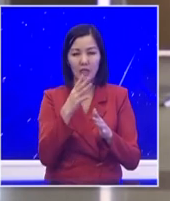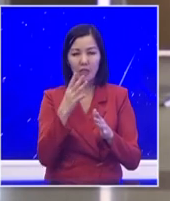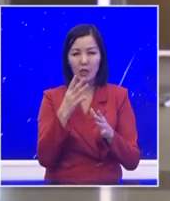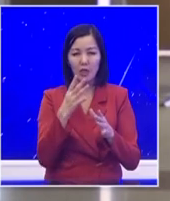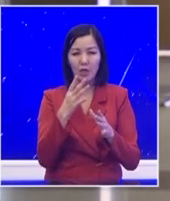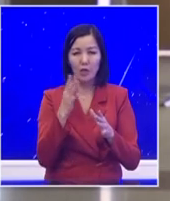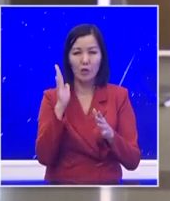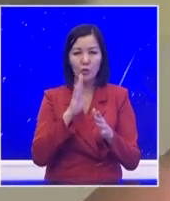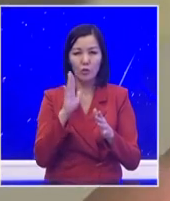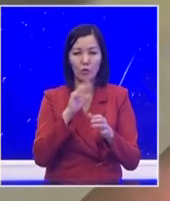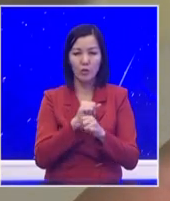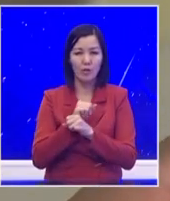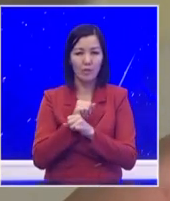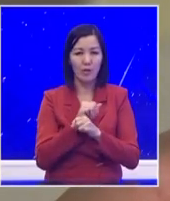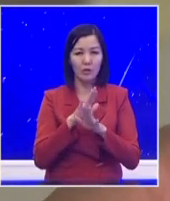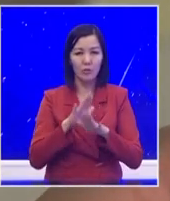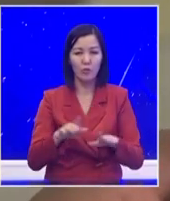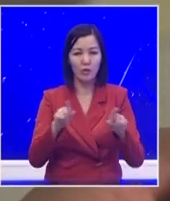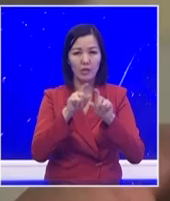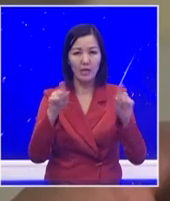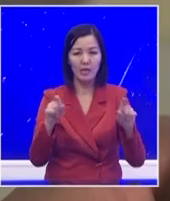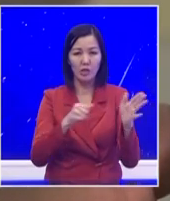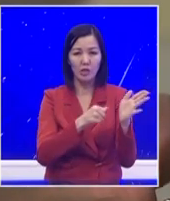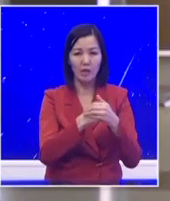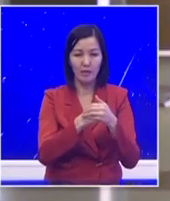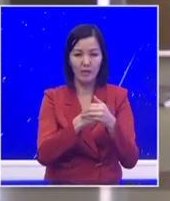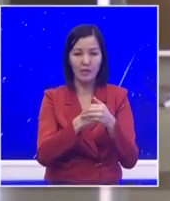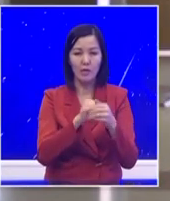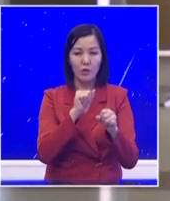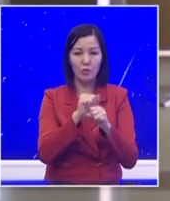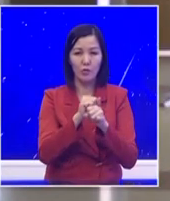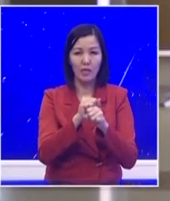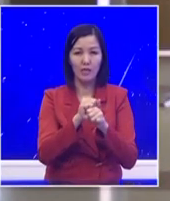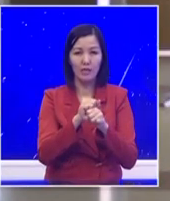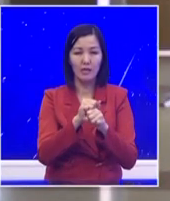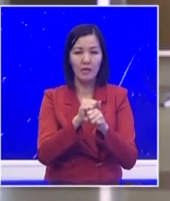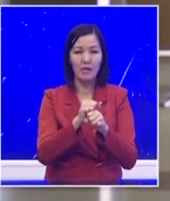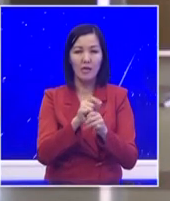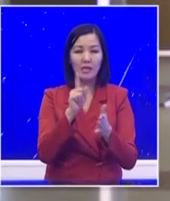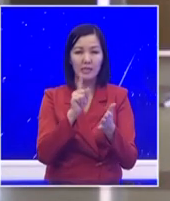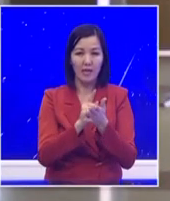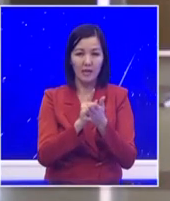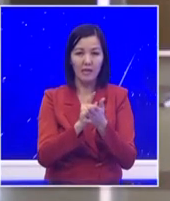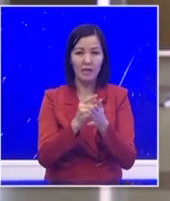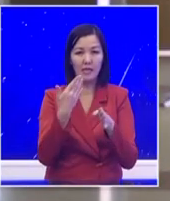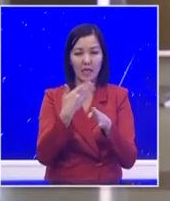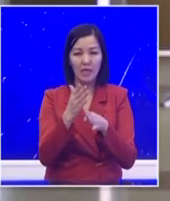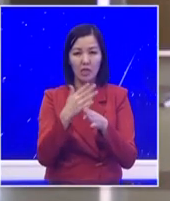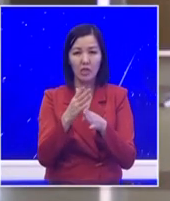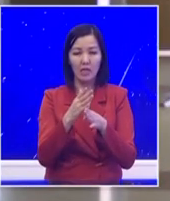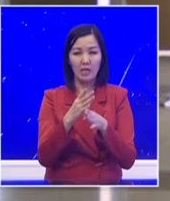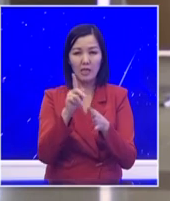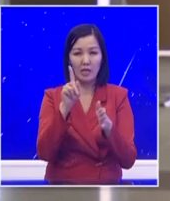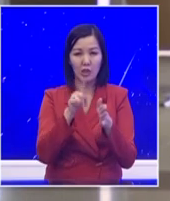демалыс орындары. Қазір үкімет тарапынан бірқатар жеңілдіктер, салық жағынан жеңілдіктер қарастырылып жатыр.